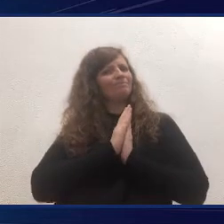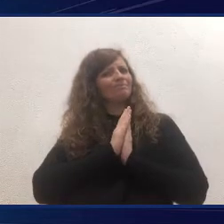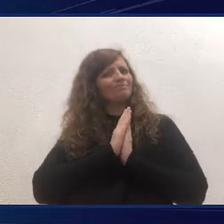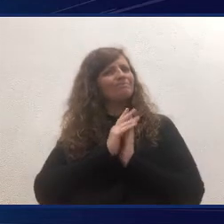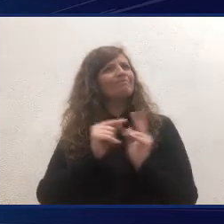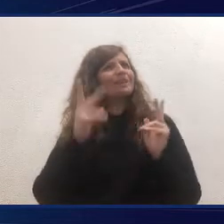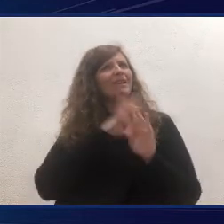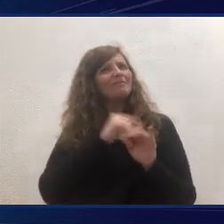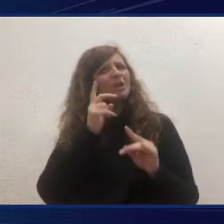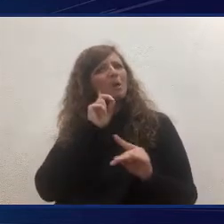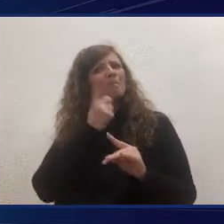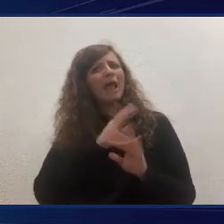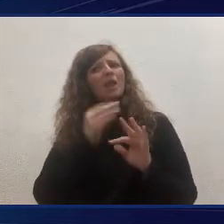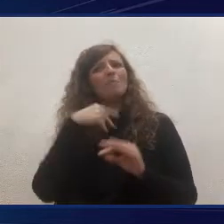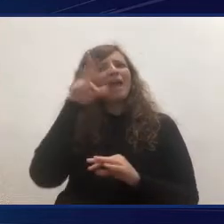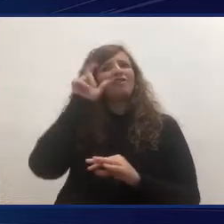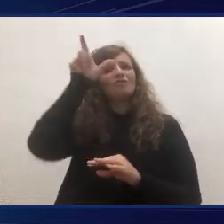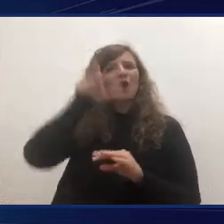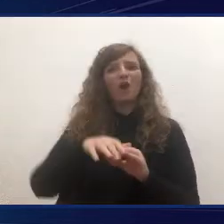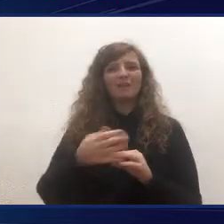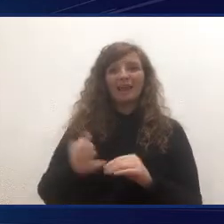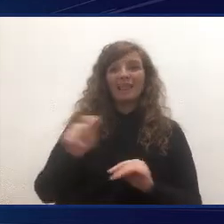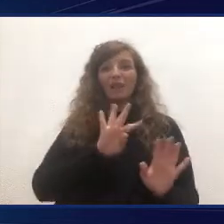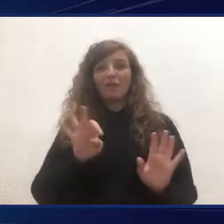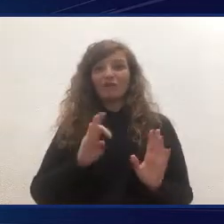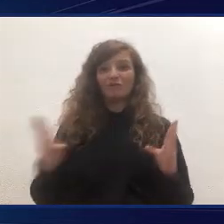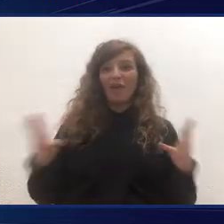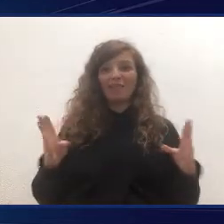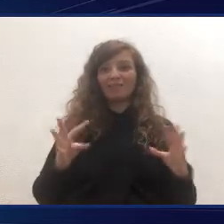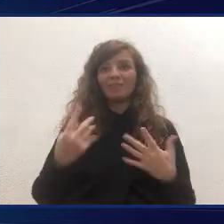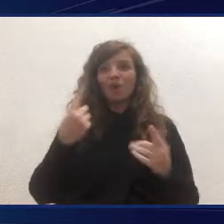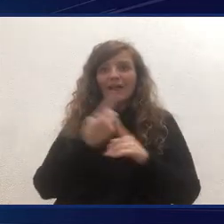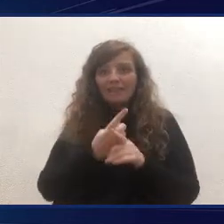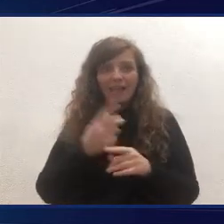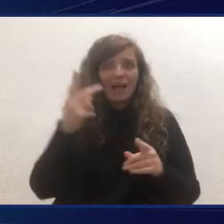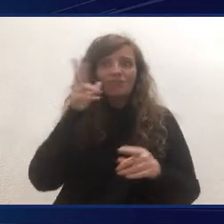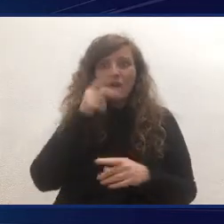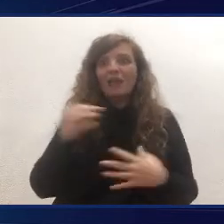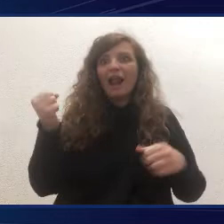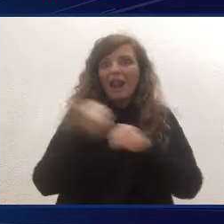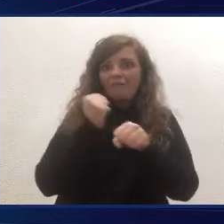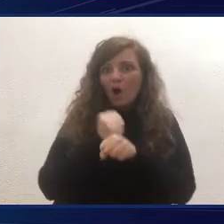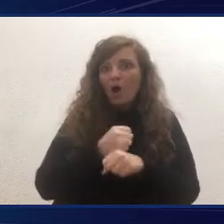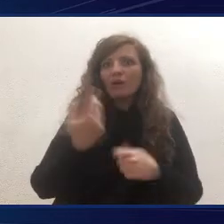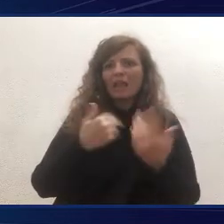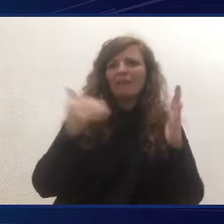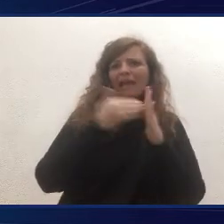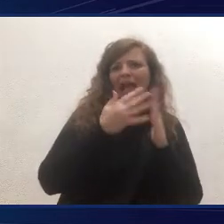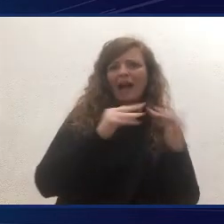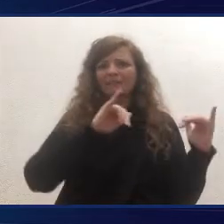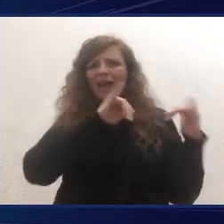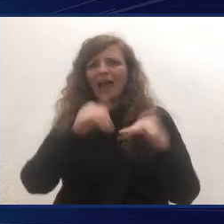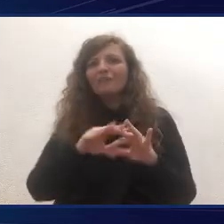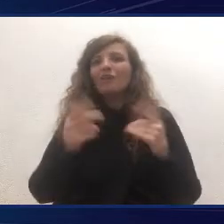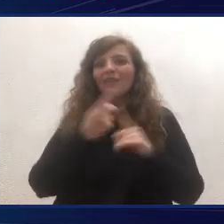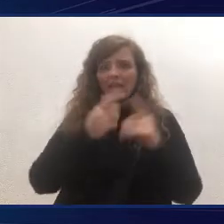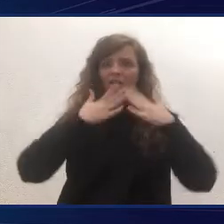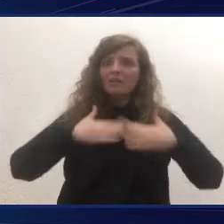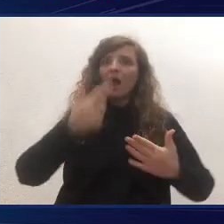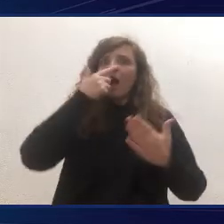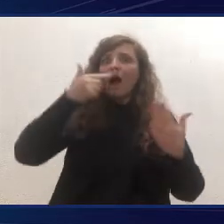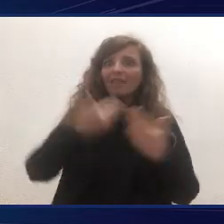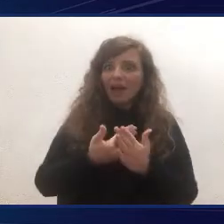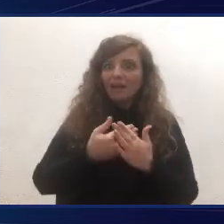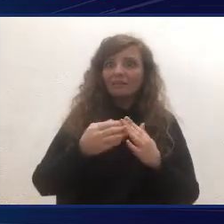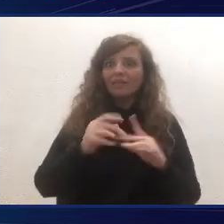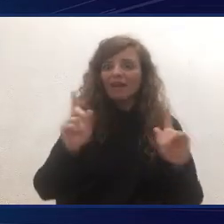mi sono detta, perché non creare per la donna del nuovo secolo, la donna che lavora, che deve trascorrere molte ore lontana da casa,